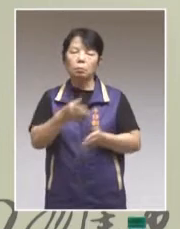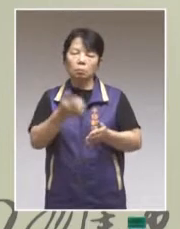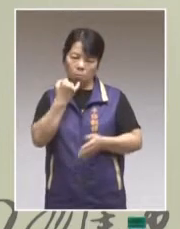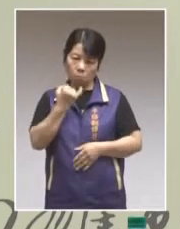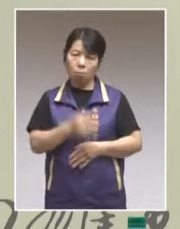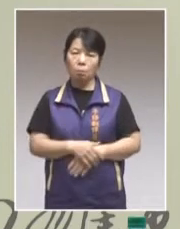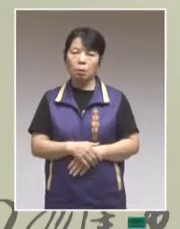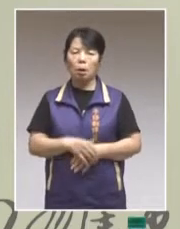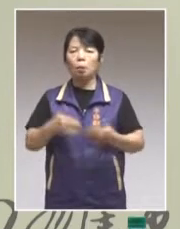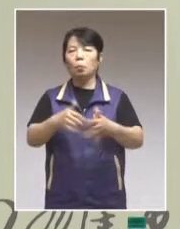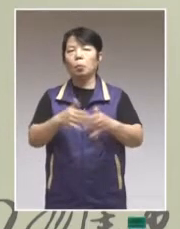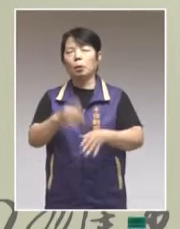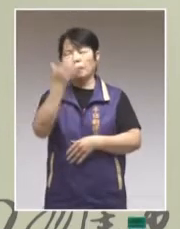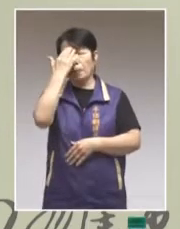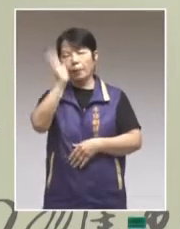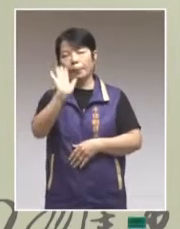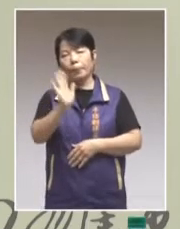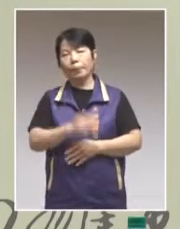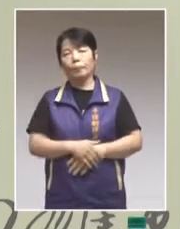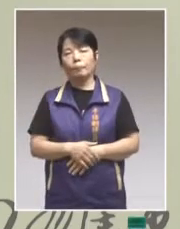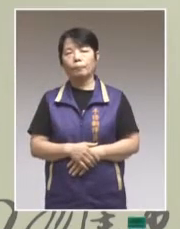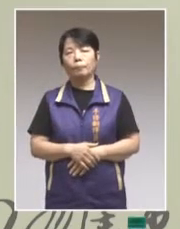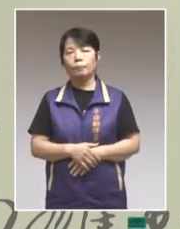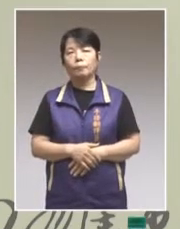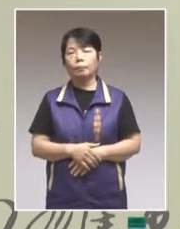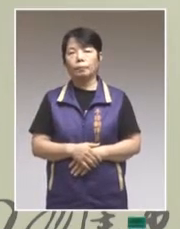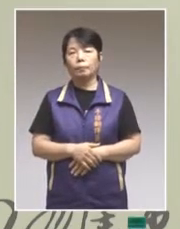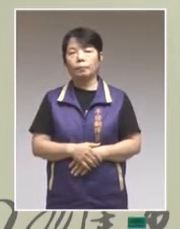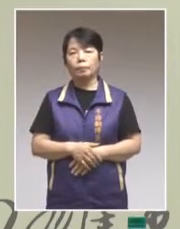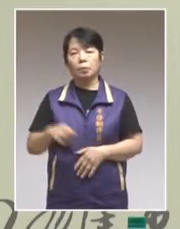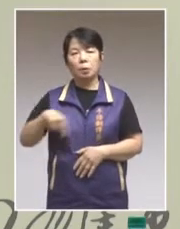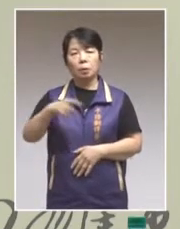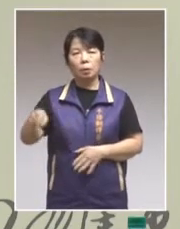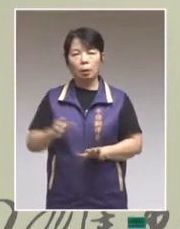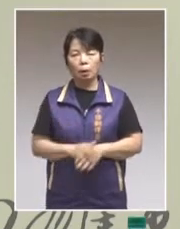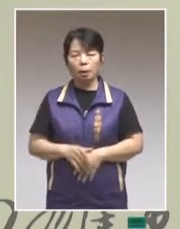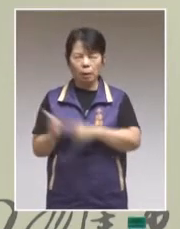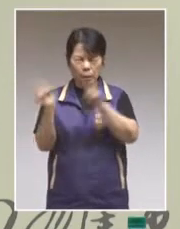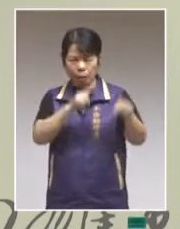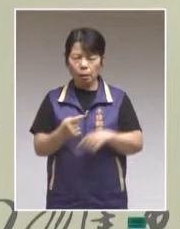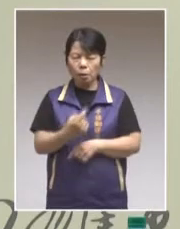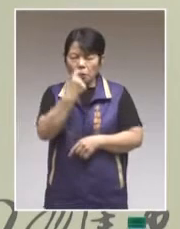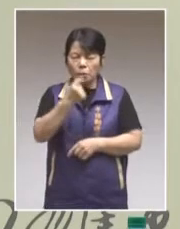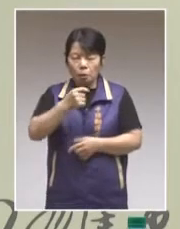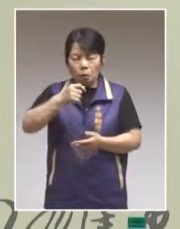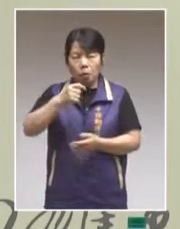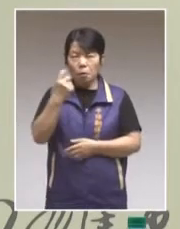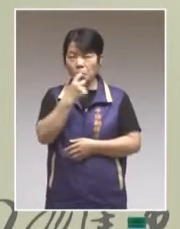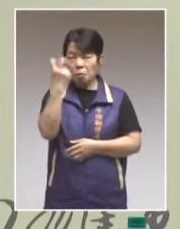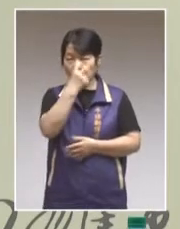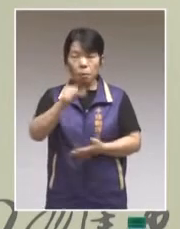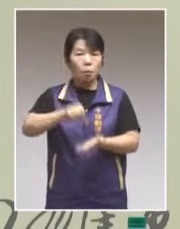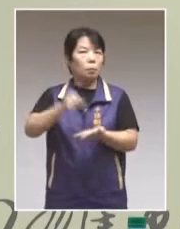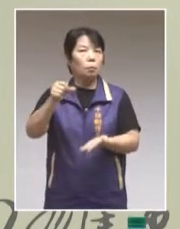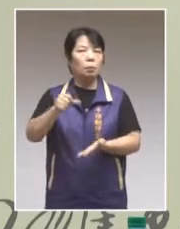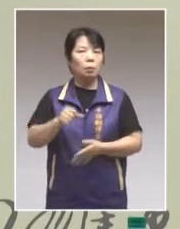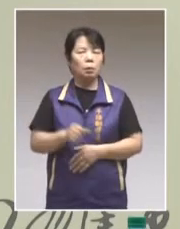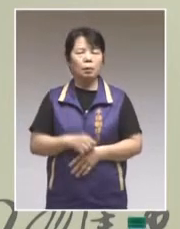好、啊，无嘛免烦恼，好、啊，然后这个为人啊，一天验五届嘛无效，好、啊，你